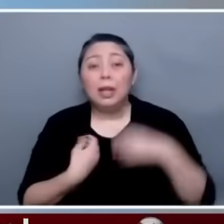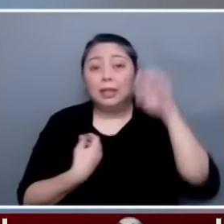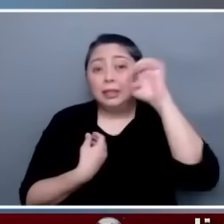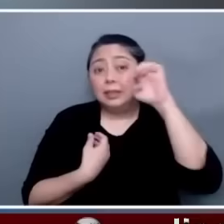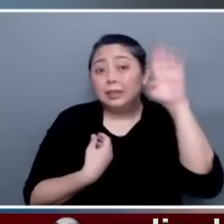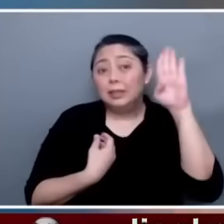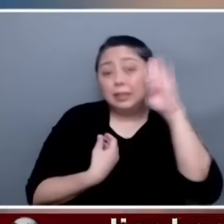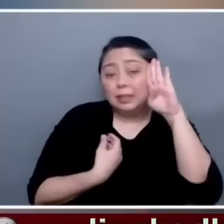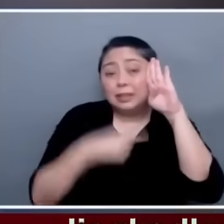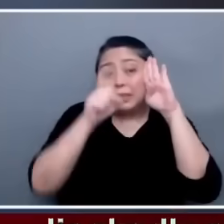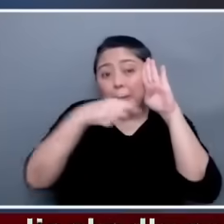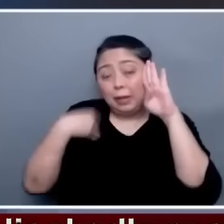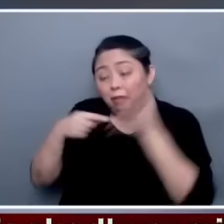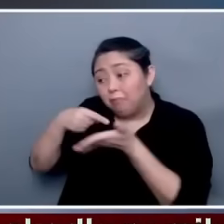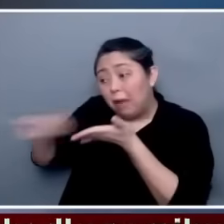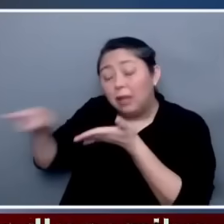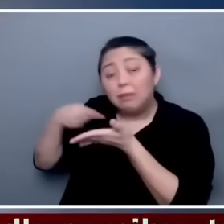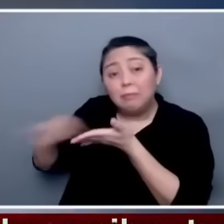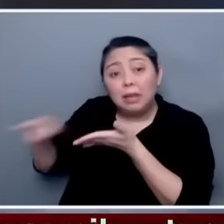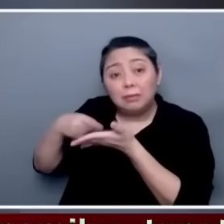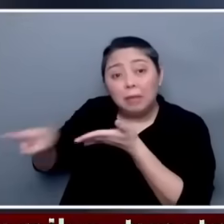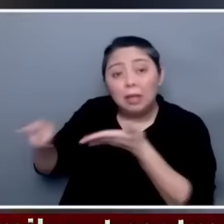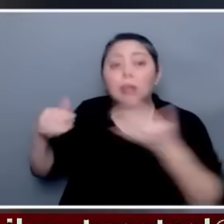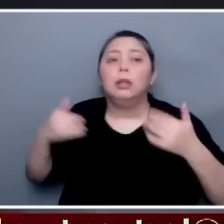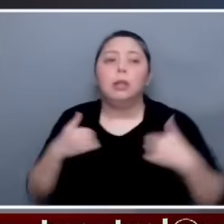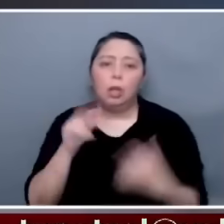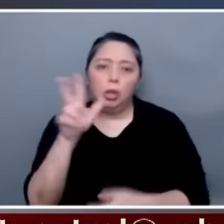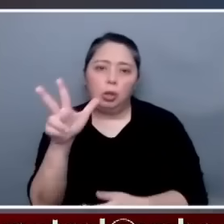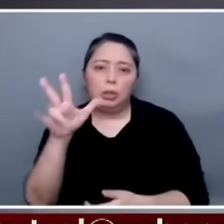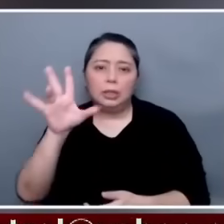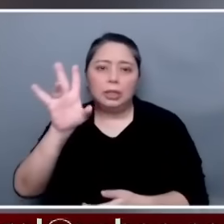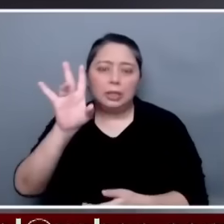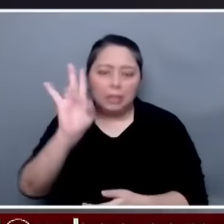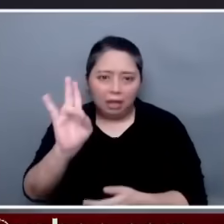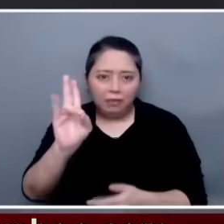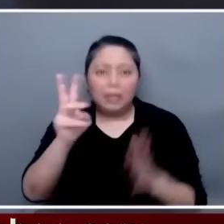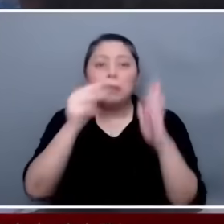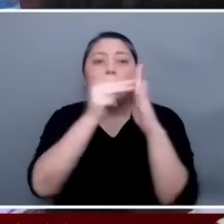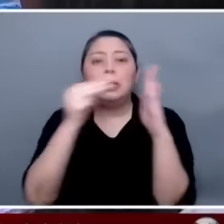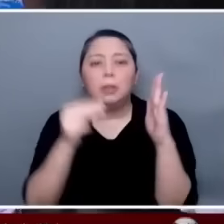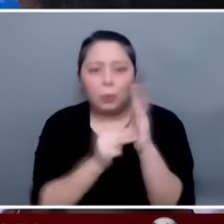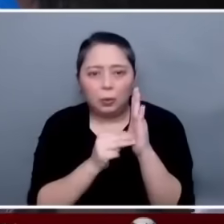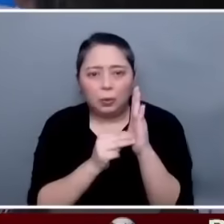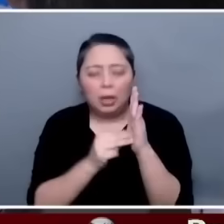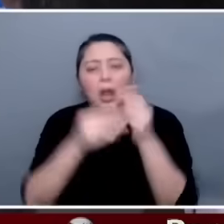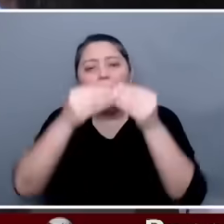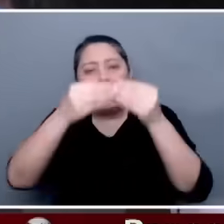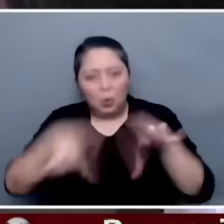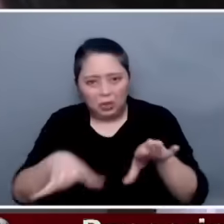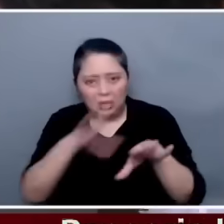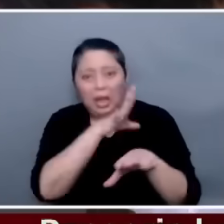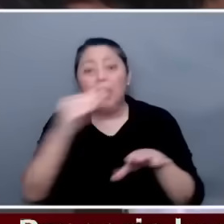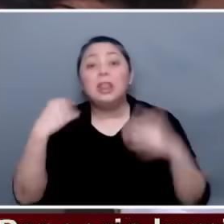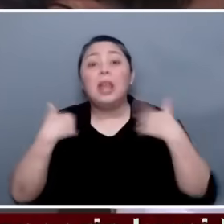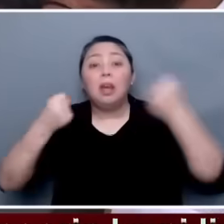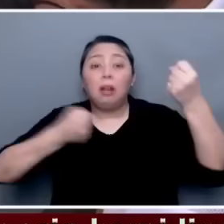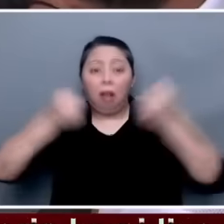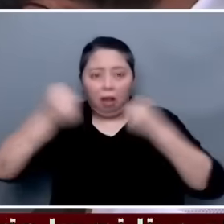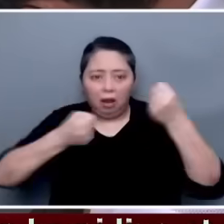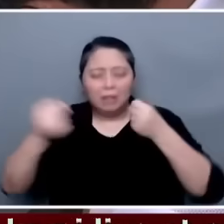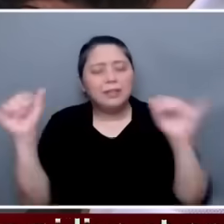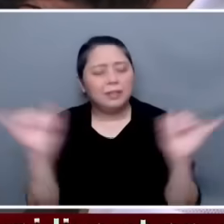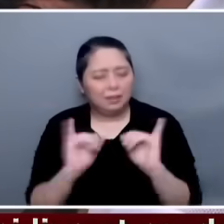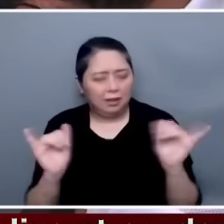nawala sa kanya, kasama ang luxury car at perang binigay bilang suhol para sa mga kontrata. Pinatawag naman ng NBI ang may-ari ng